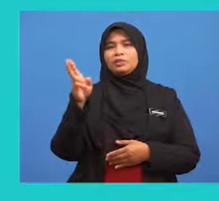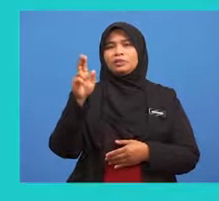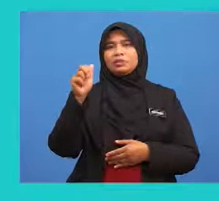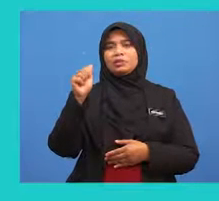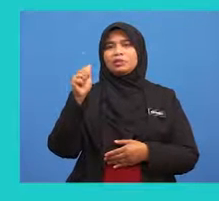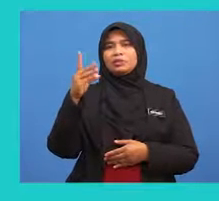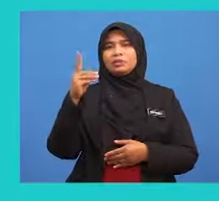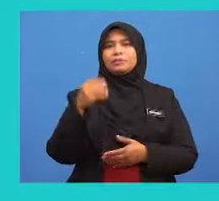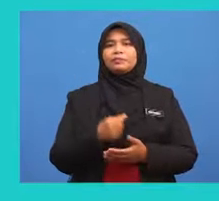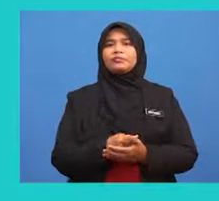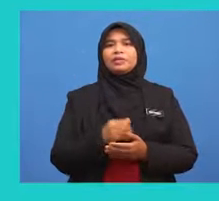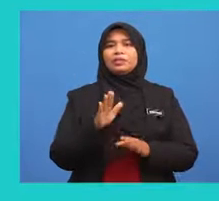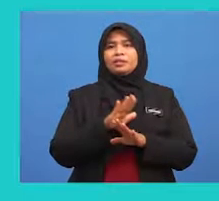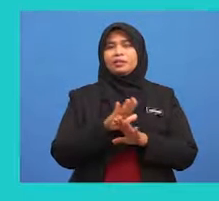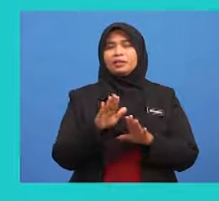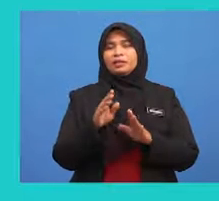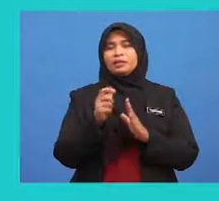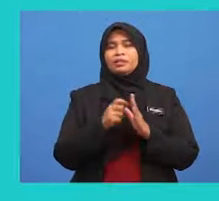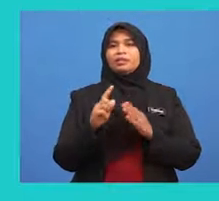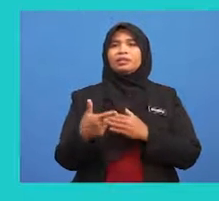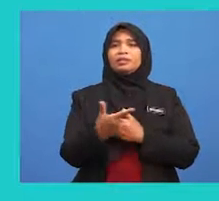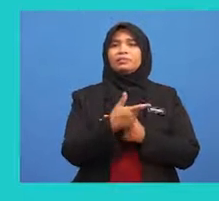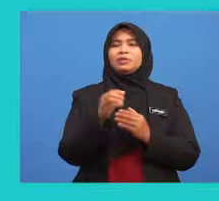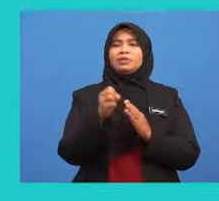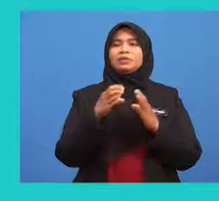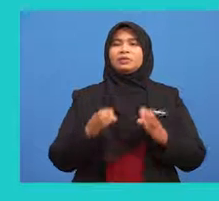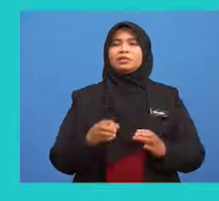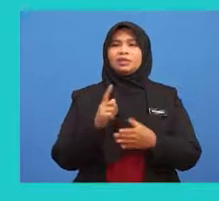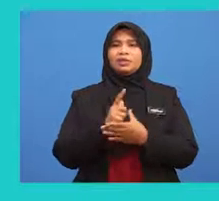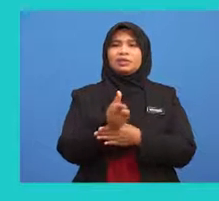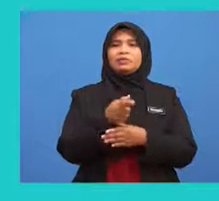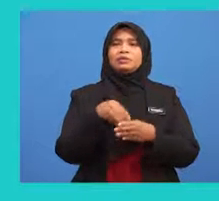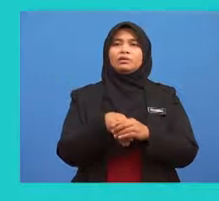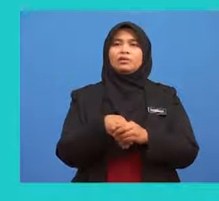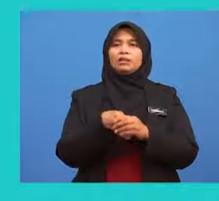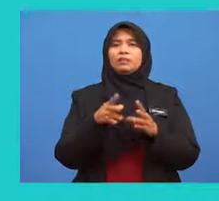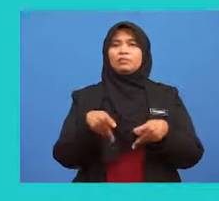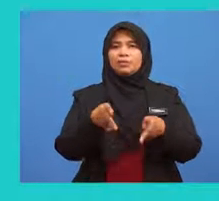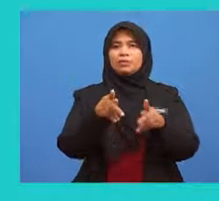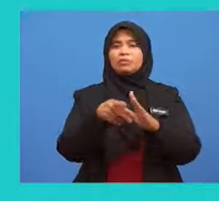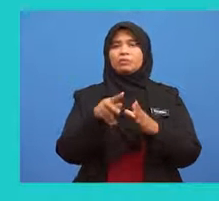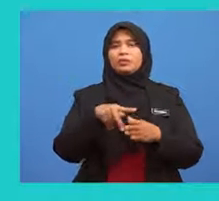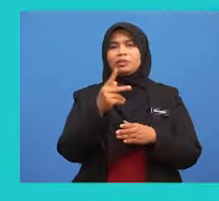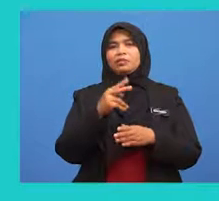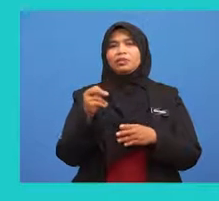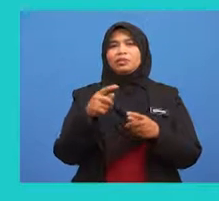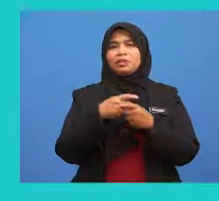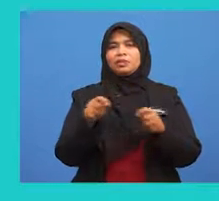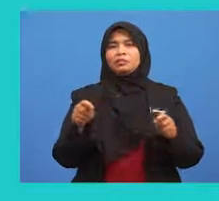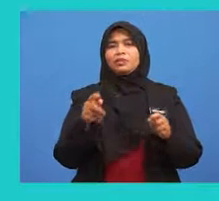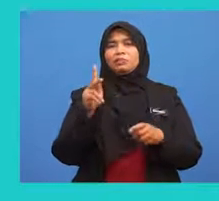yang tidak terlibat secara langsung dalam proses pengeluaran tetapi